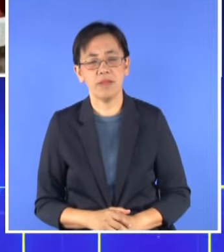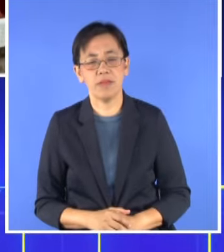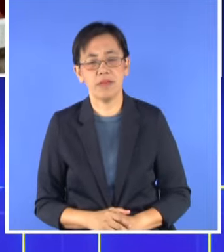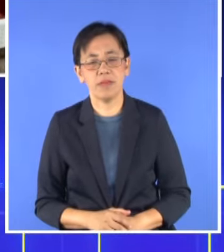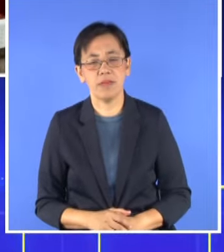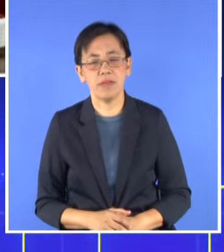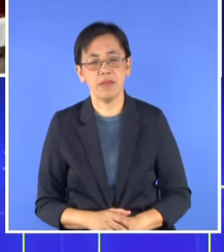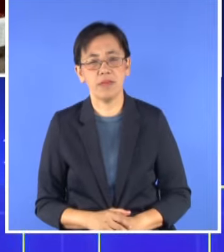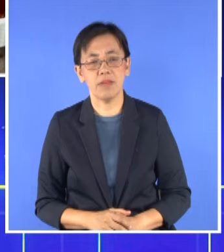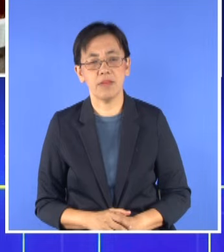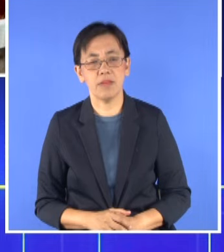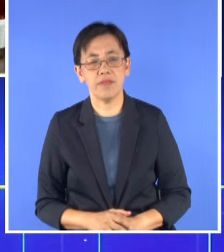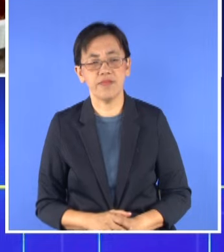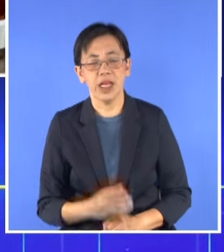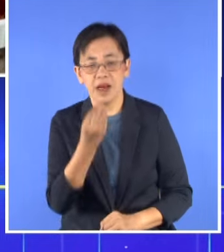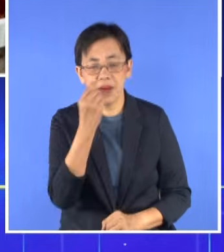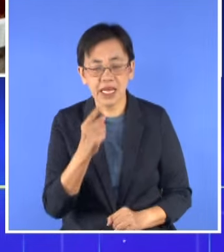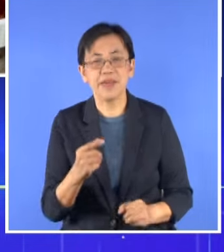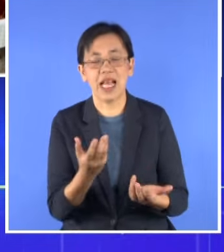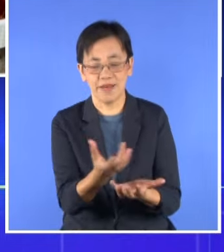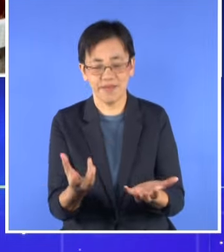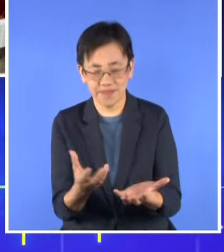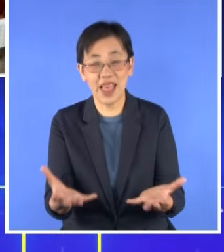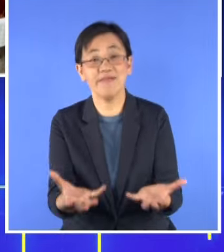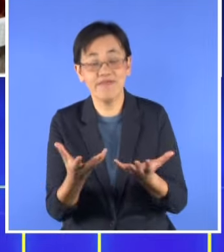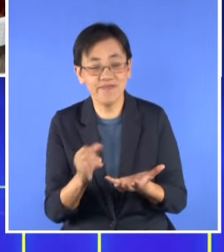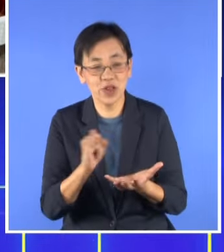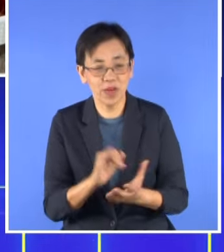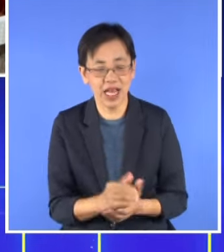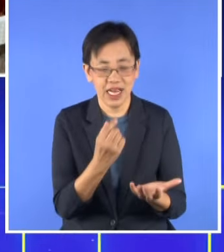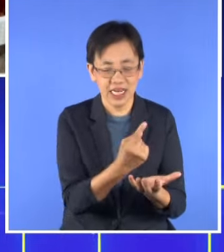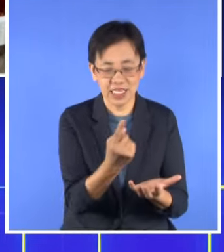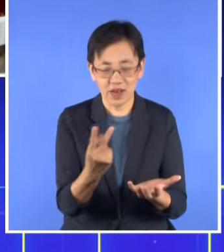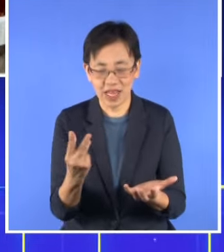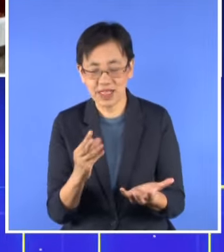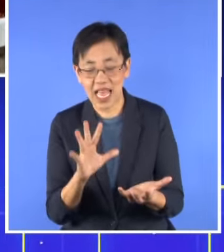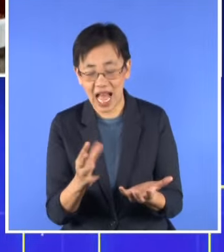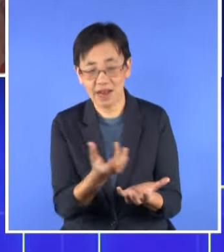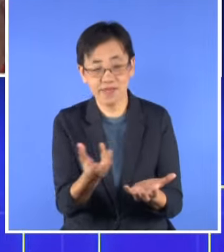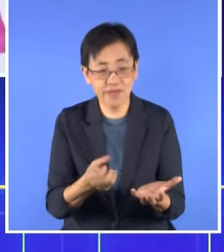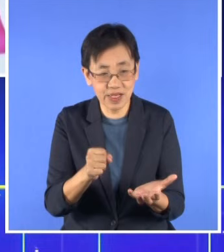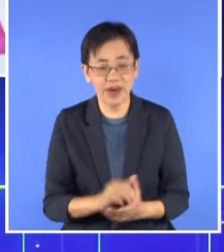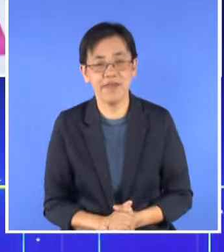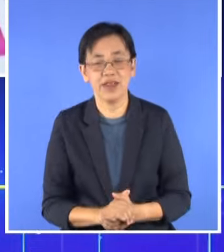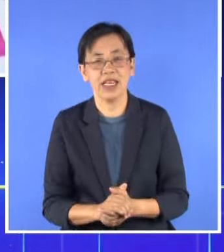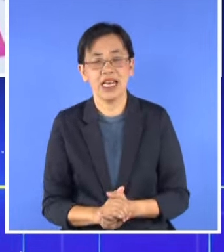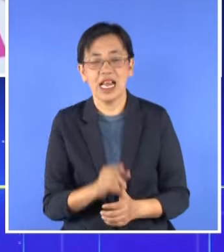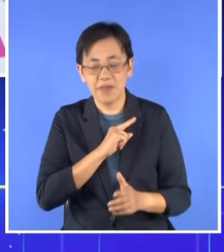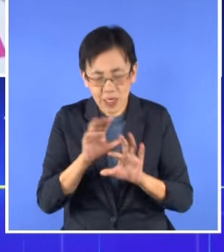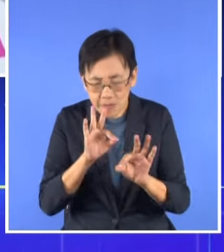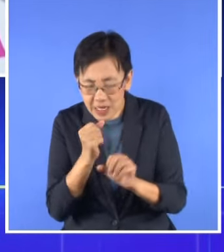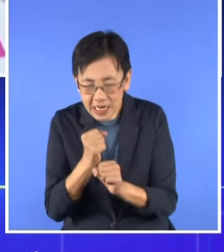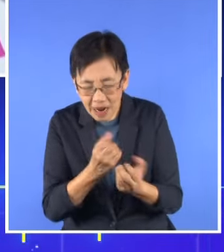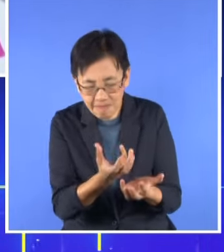ใครไปกินเนี่ยก็จะมีชุดหนึ่งใช่ไหมประกอบด้วย1 2 3 4 5ใช่ไหม ที่เชฟคัดเลือกให้ใช่ คัดเลือกให ้ค่ะ เ